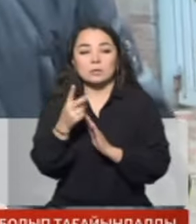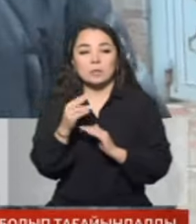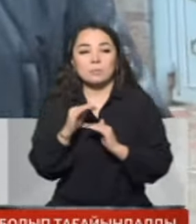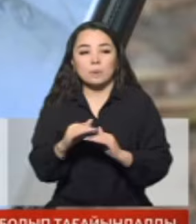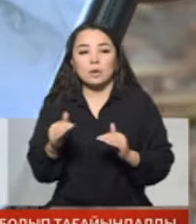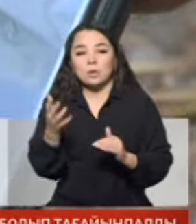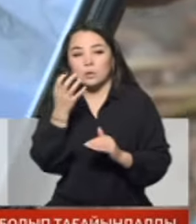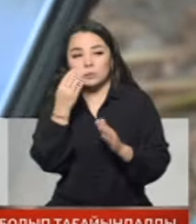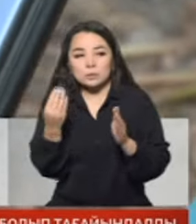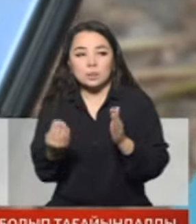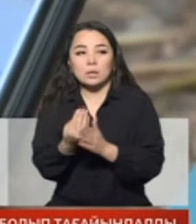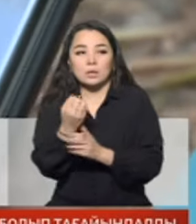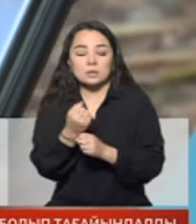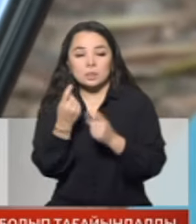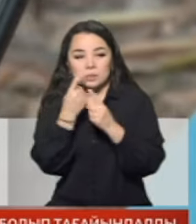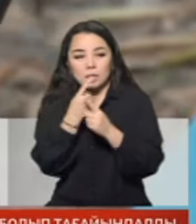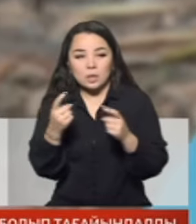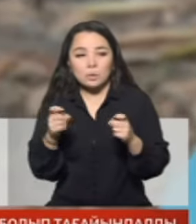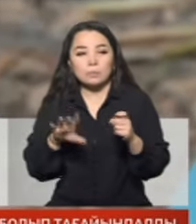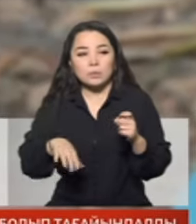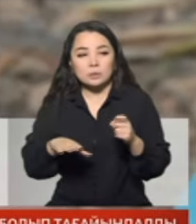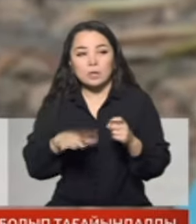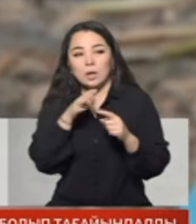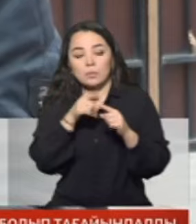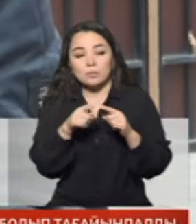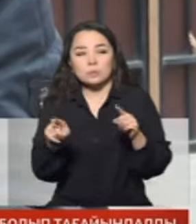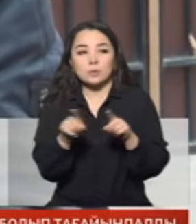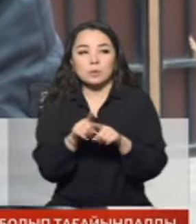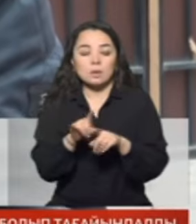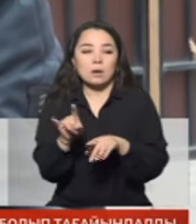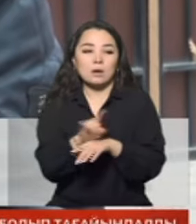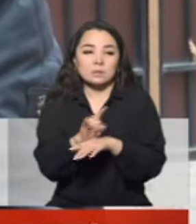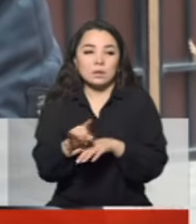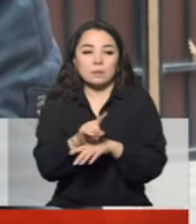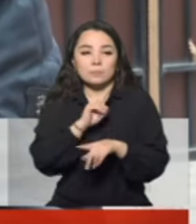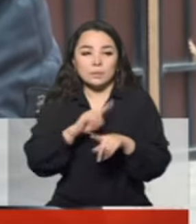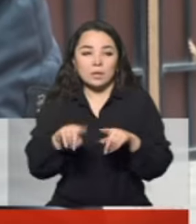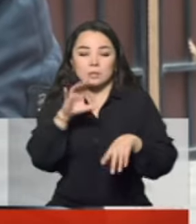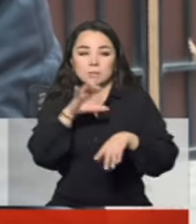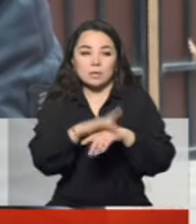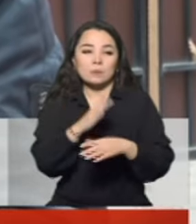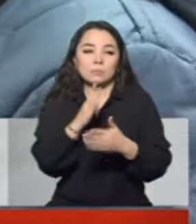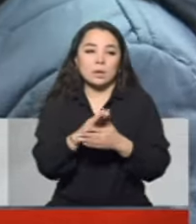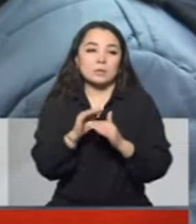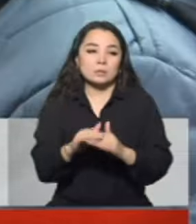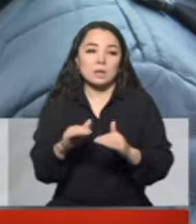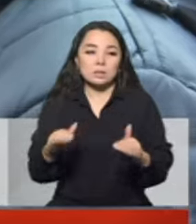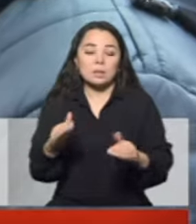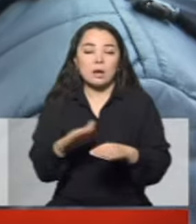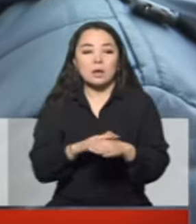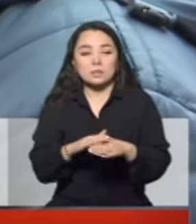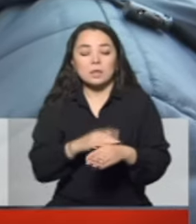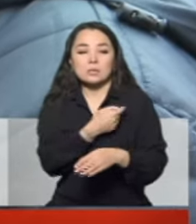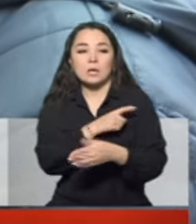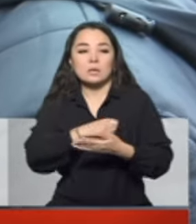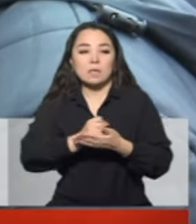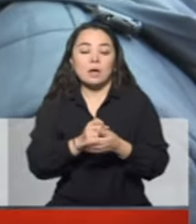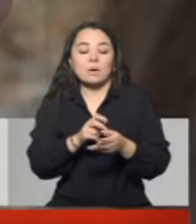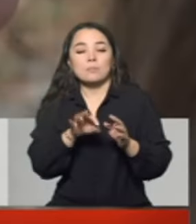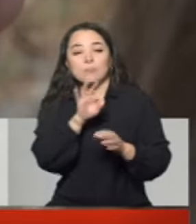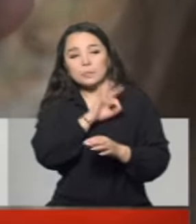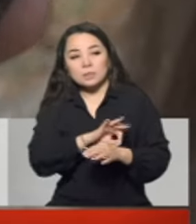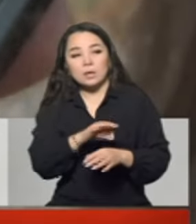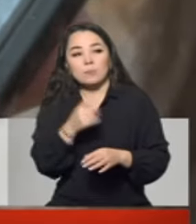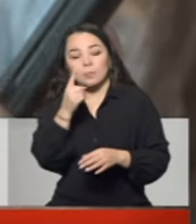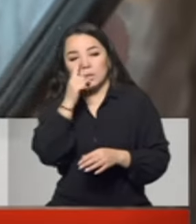балапанының суретін әлеуметтік желіге жариялағаннан кейін араға уақыт салып алаяқтар айласын асырған. Олар бүлдіршіндердің аты мен диагнозын пайдаланып,